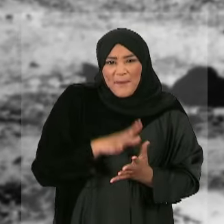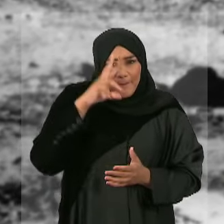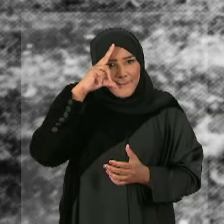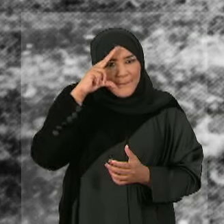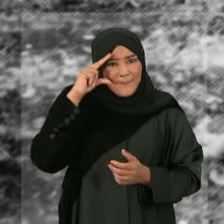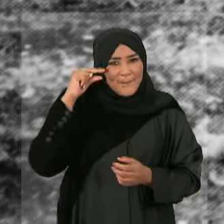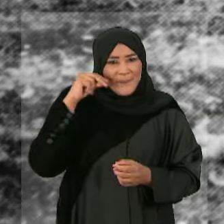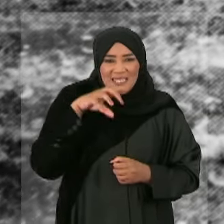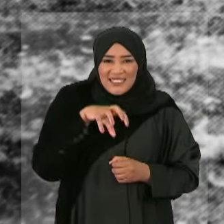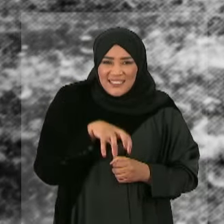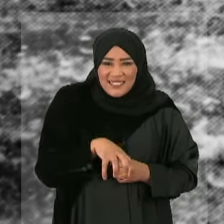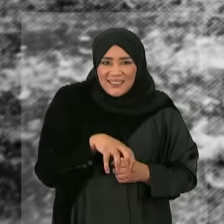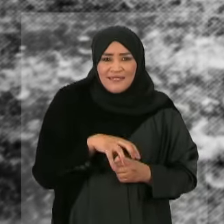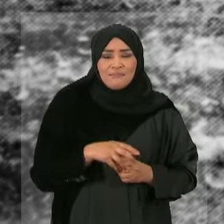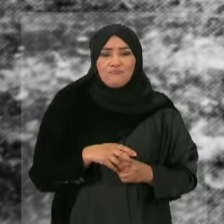عندها